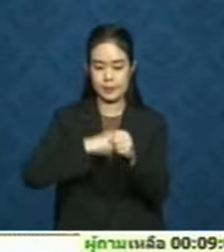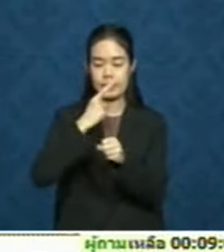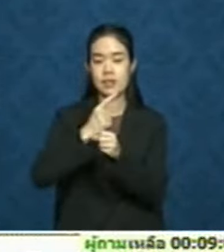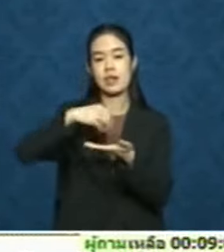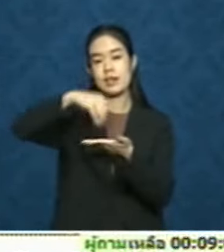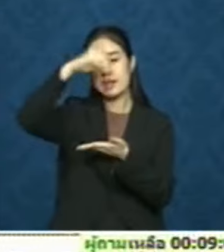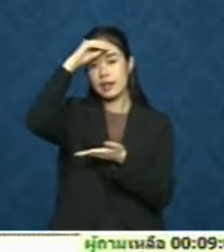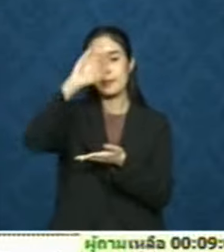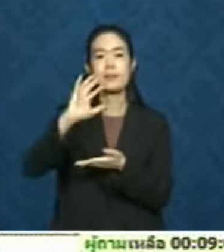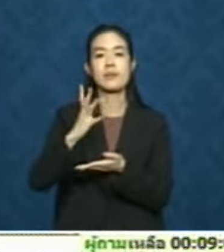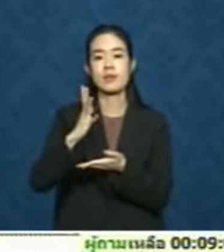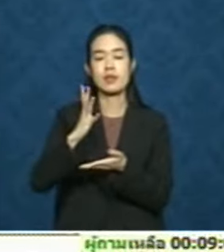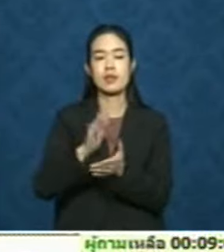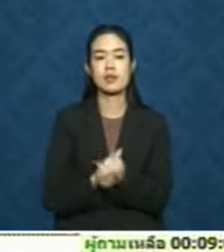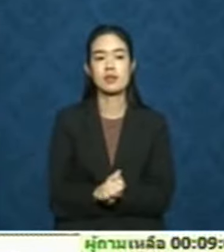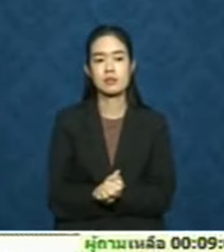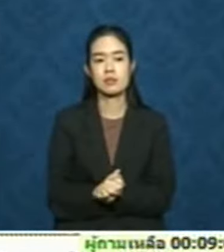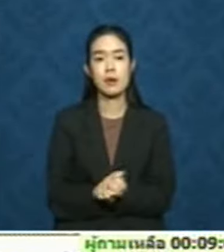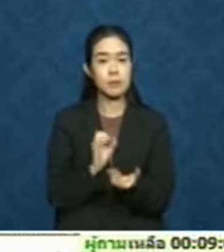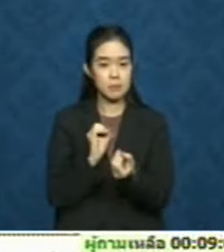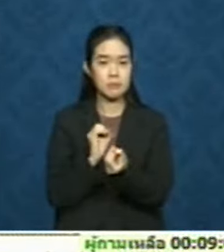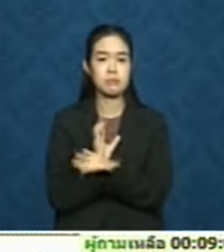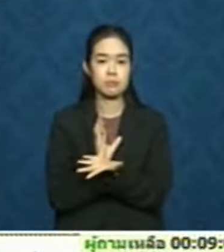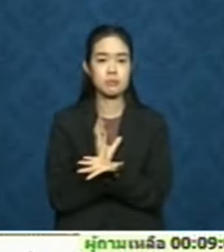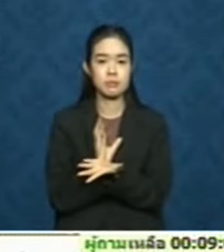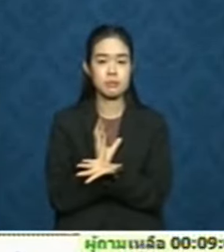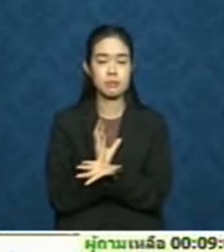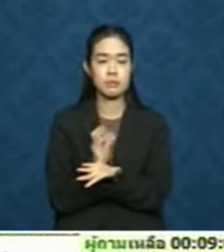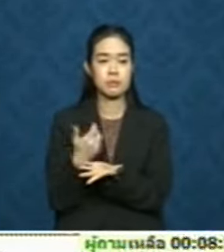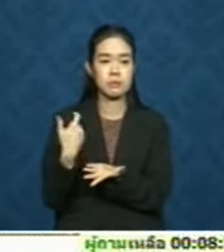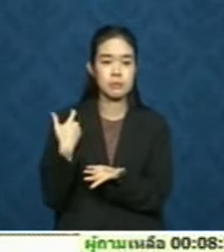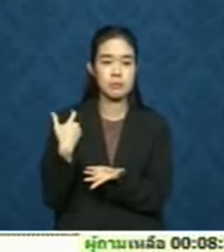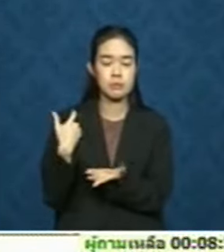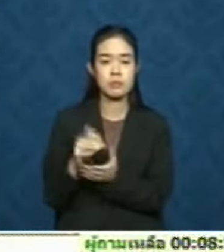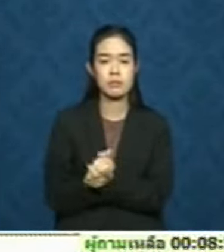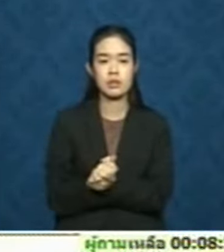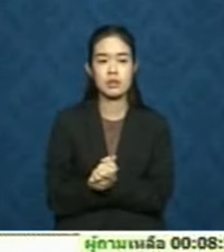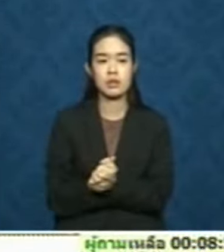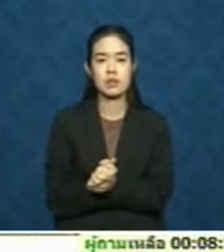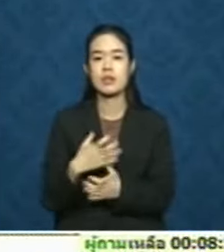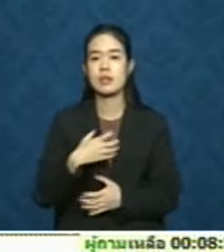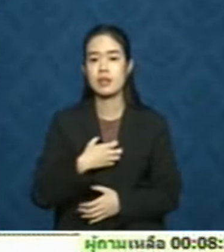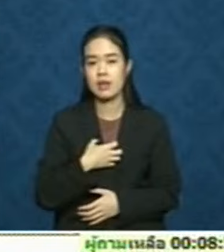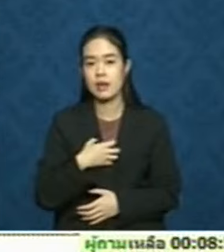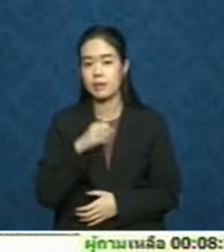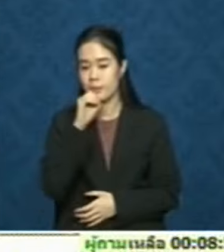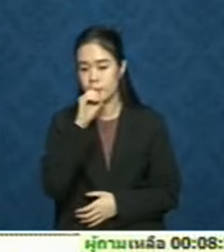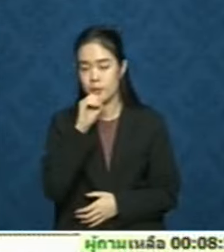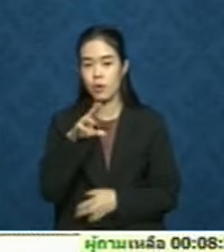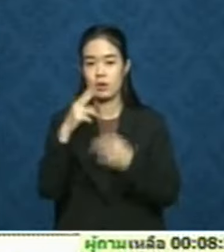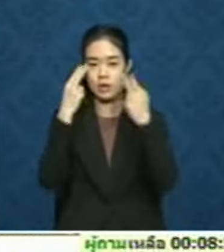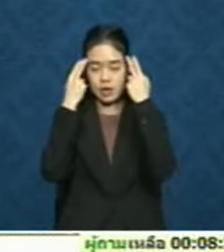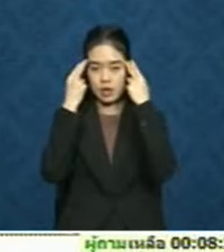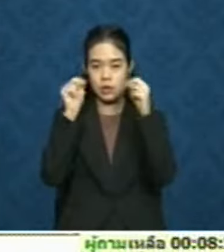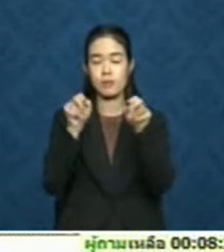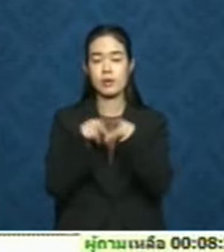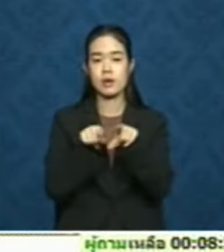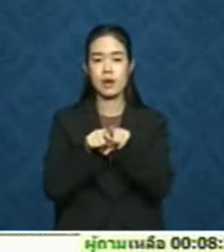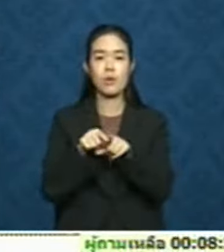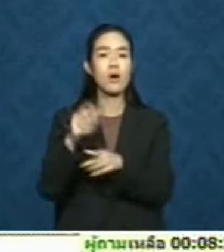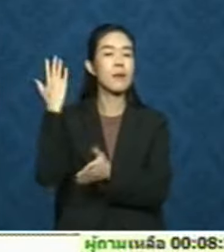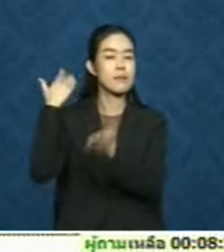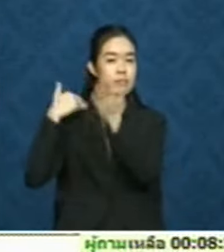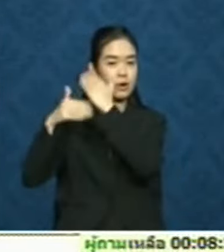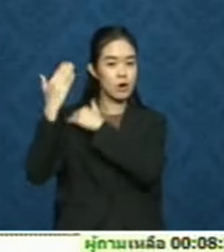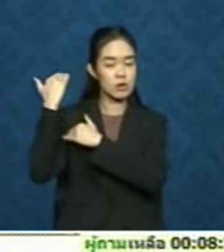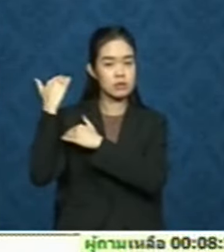าเรียนได้อันนี้จะเป็นการสูญเสียและก็โดยสรุปอยากกราบเรียนท่านนายกรัฐมนตรีด้วยว่าในอดีตที่ผ่านมานะ